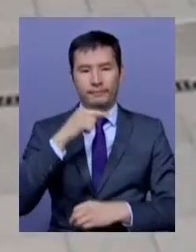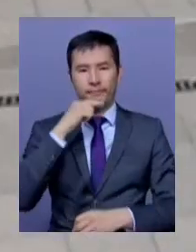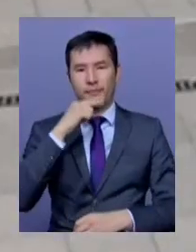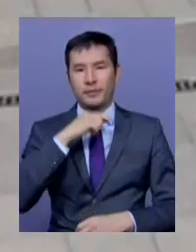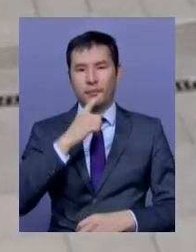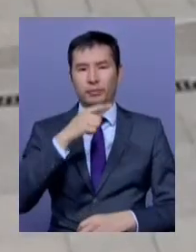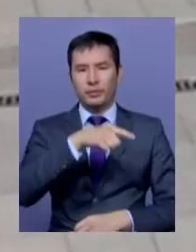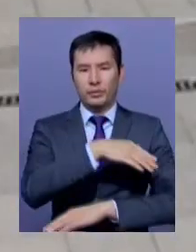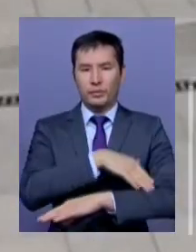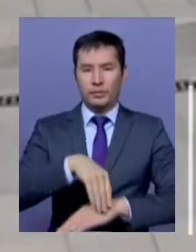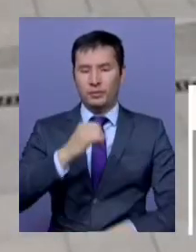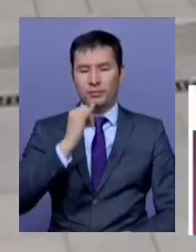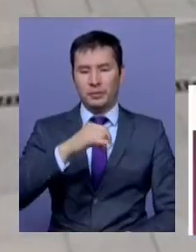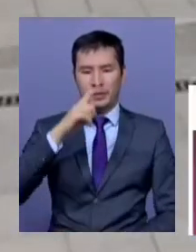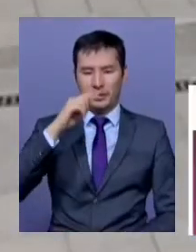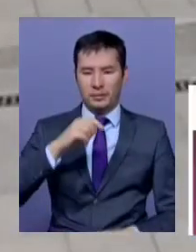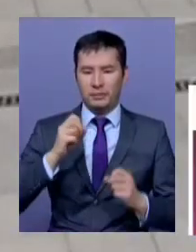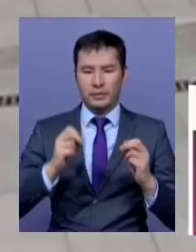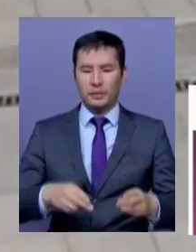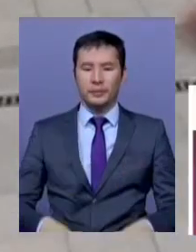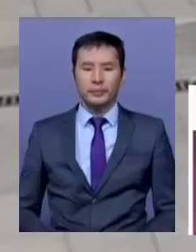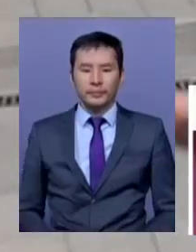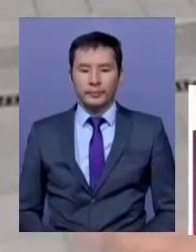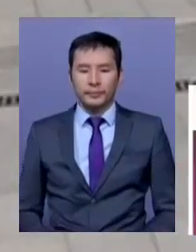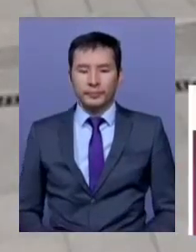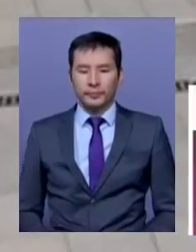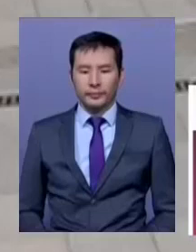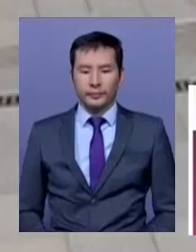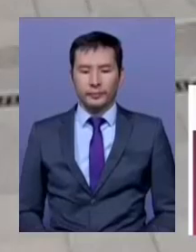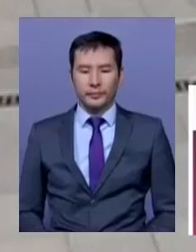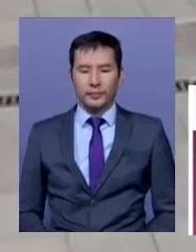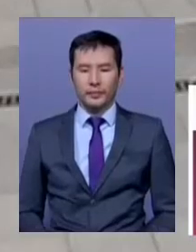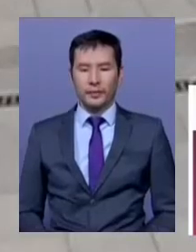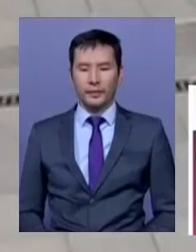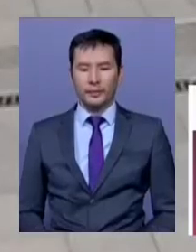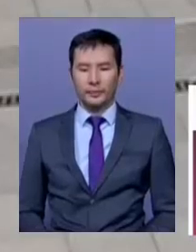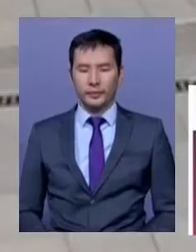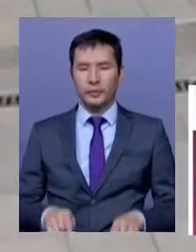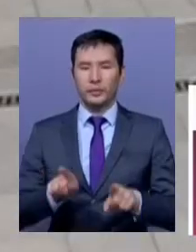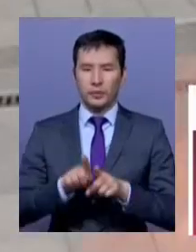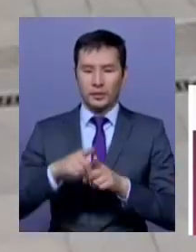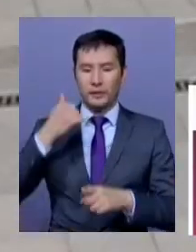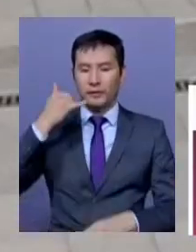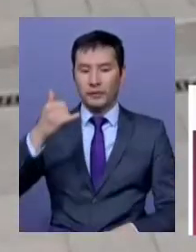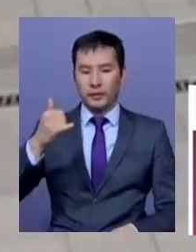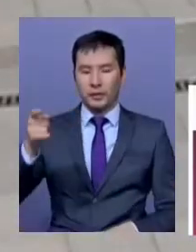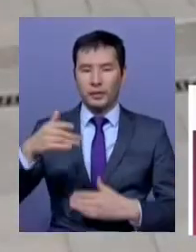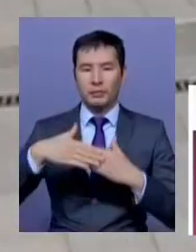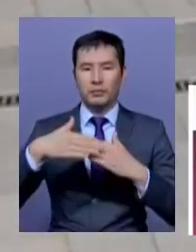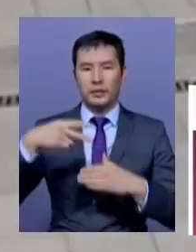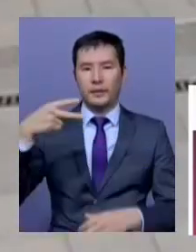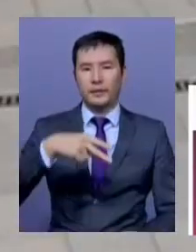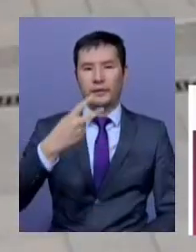сделали здесь двойное усиление. Біз кешенің сейсмикалық жағдайын екесеге дейін бекіттік. Іргетас мықты ұстап тұру үшін 1500 метр